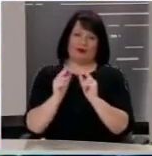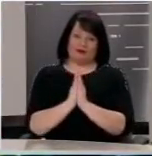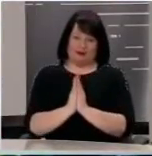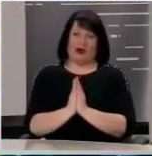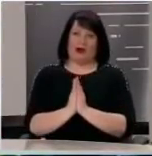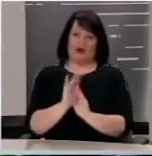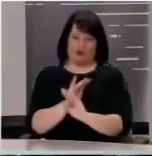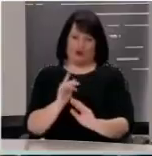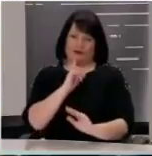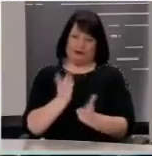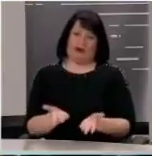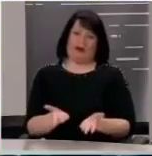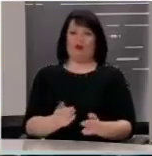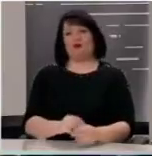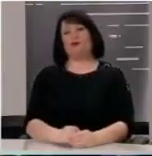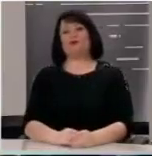Παρακαλώ.